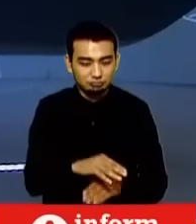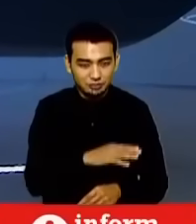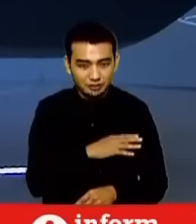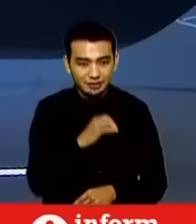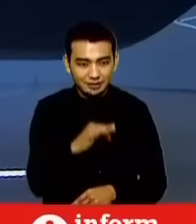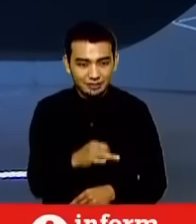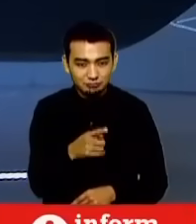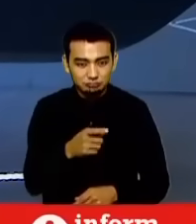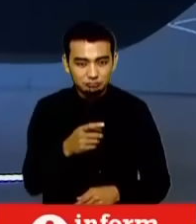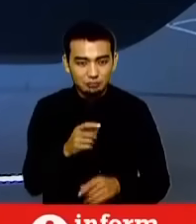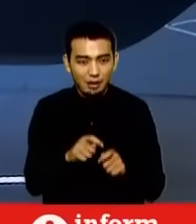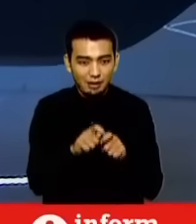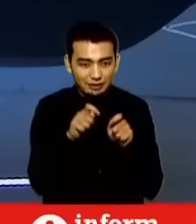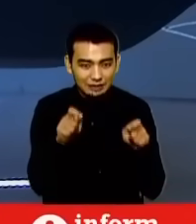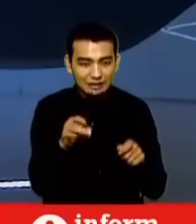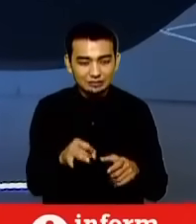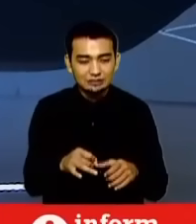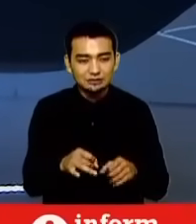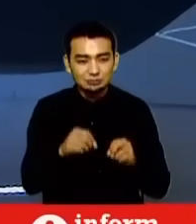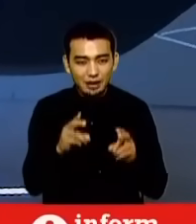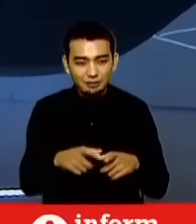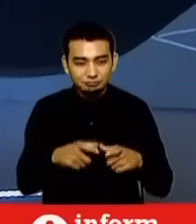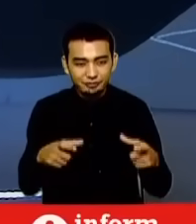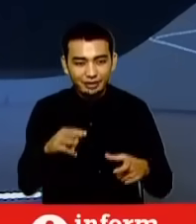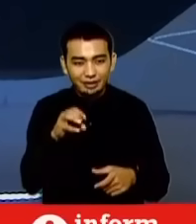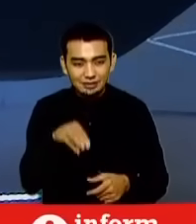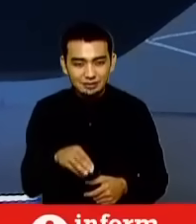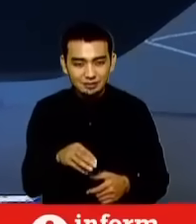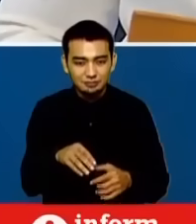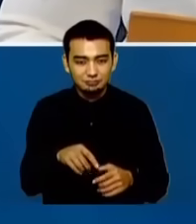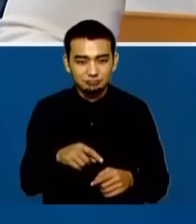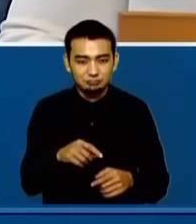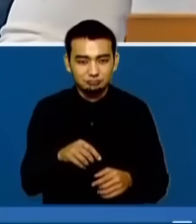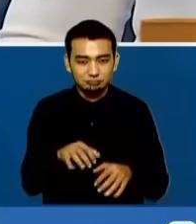Бұл ашық әрі әділ тест нәтижелерін алуға мүмкіндік бермек.